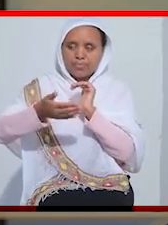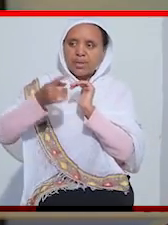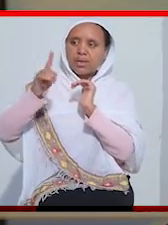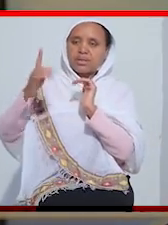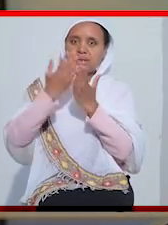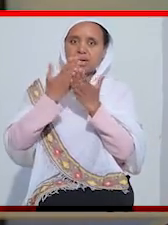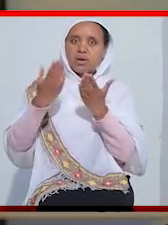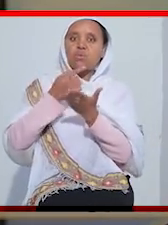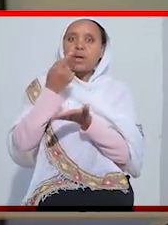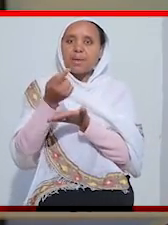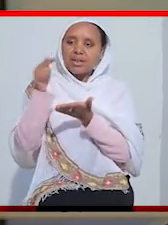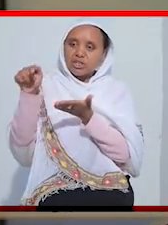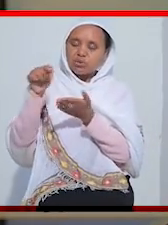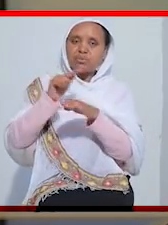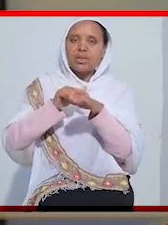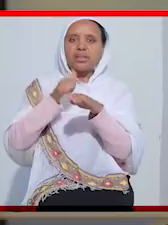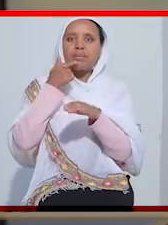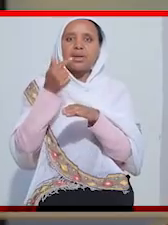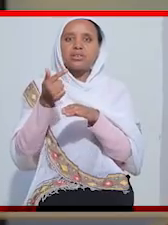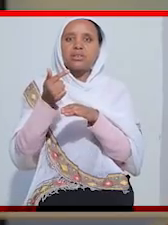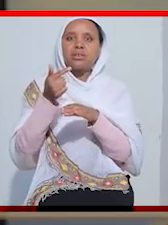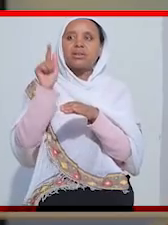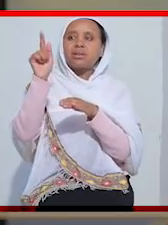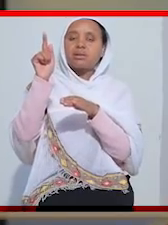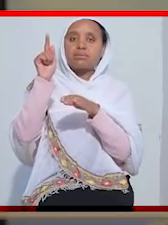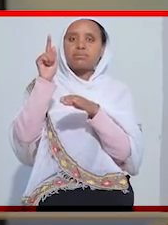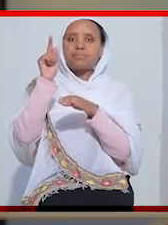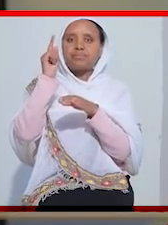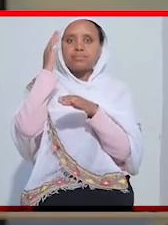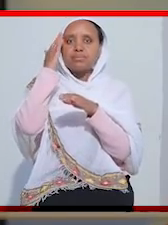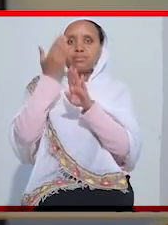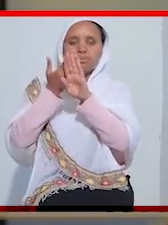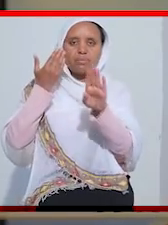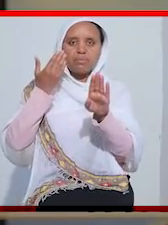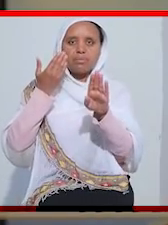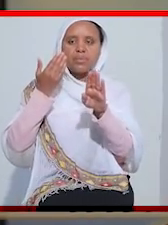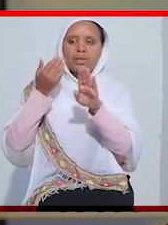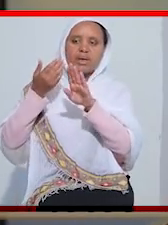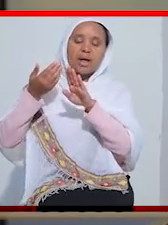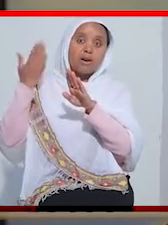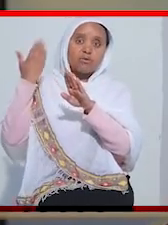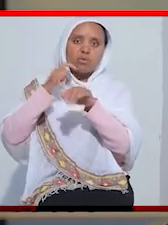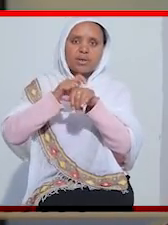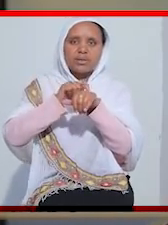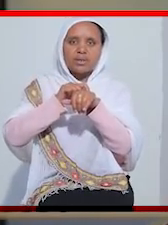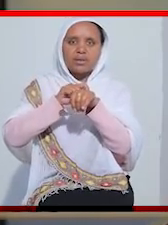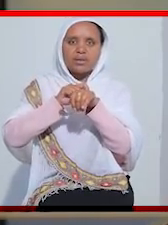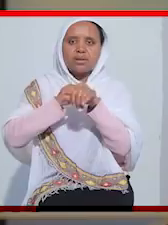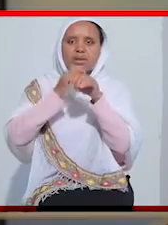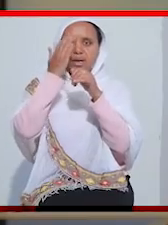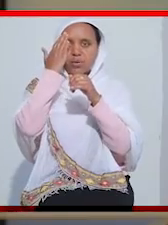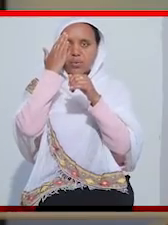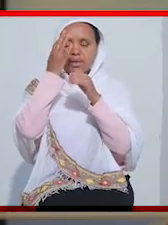በኋላ ለዛቲኒ ነገር ወይቤ ይችም ሰዓት የተባለች ያውቅት ጋሃ ወልባዊ ዘቀደመ ያለፈችዋን